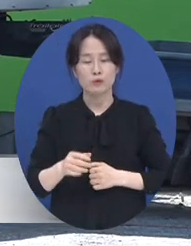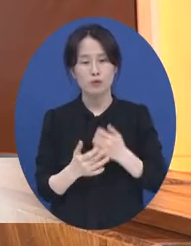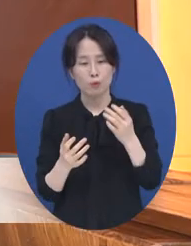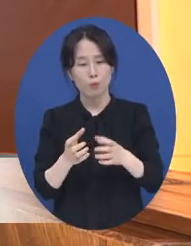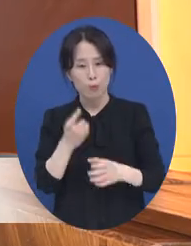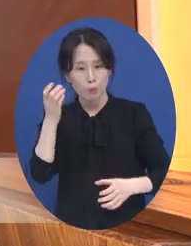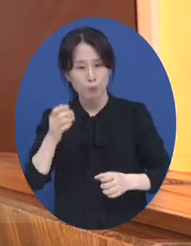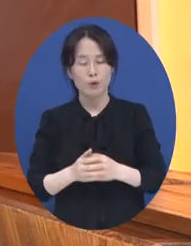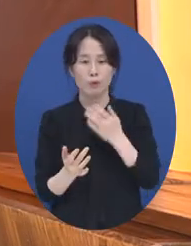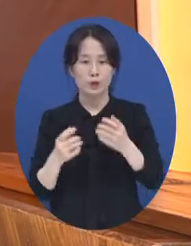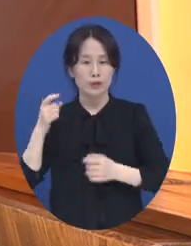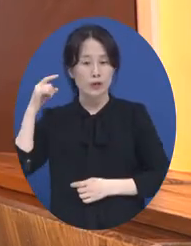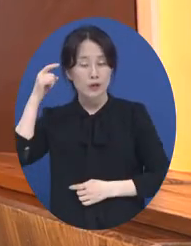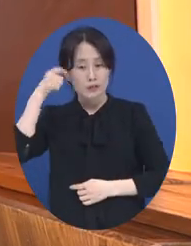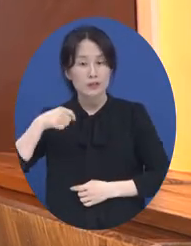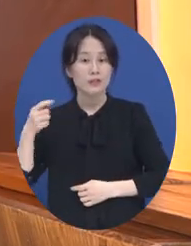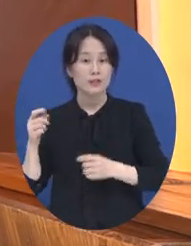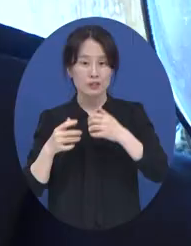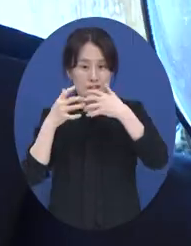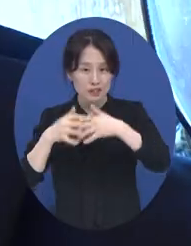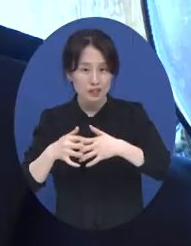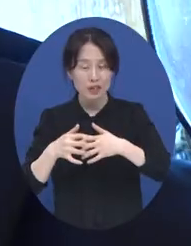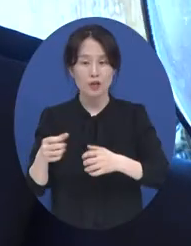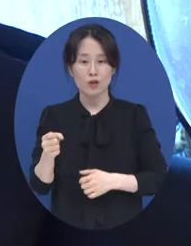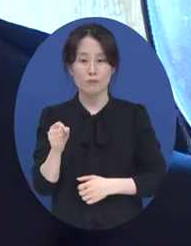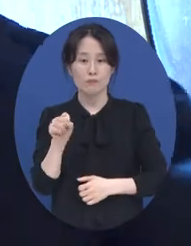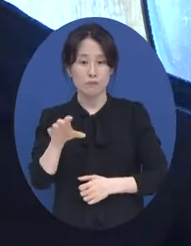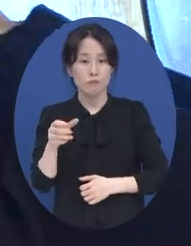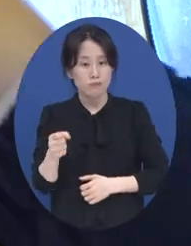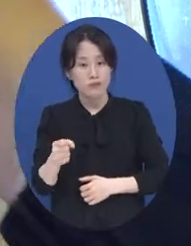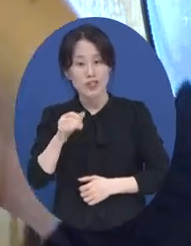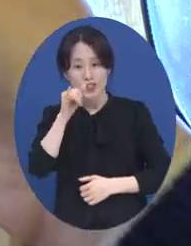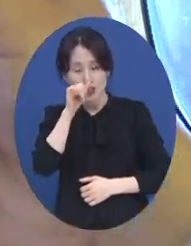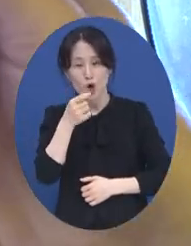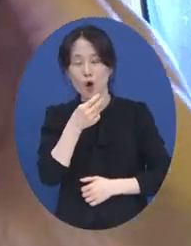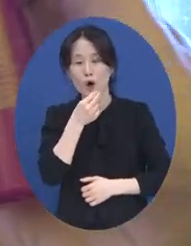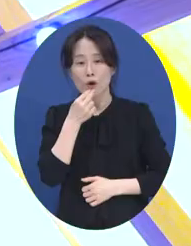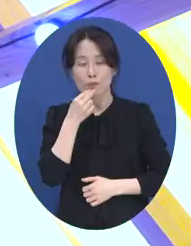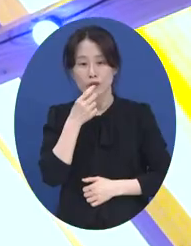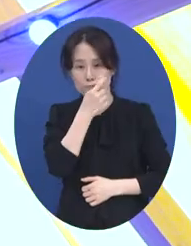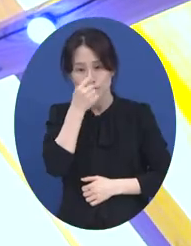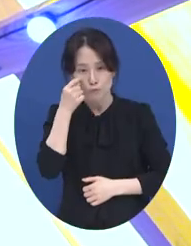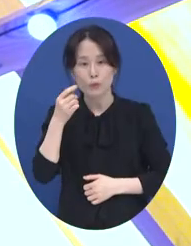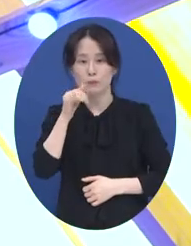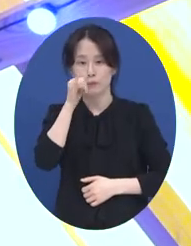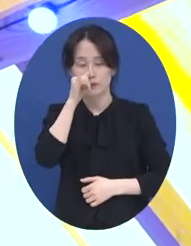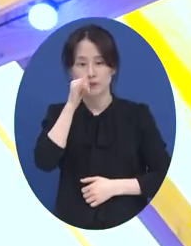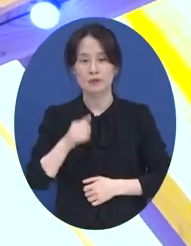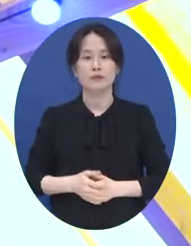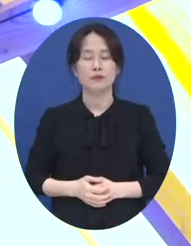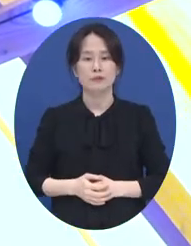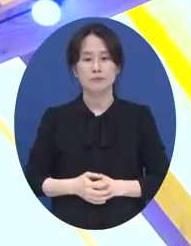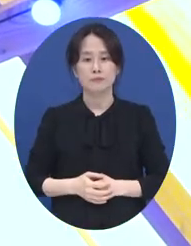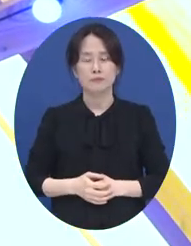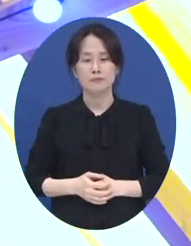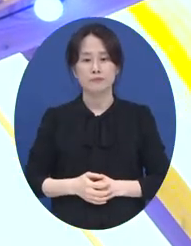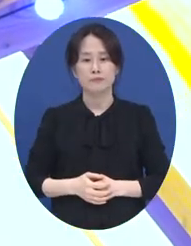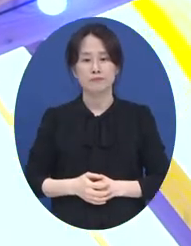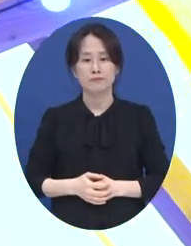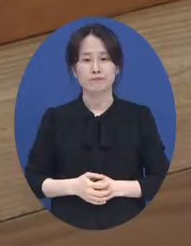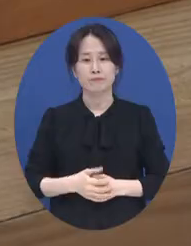9살 소화기와 화재감지기 비상 손전등 등 설치 여부 확인과 안전 지도를 통해 화재 안전 관리를